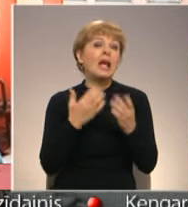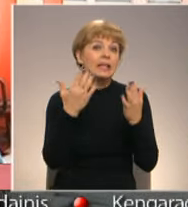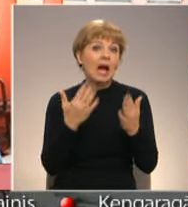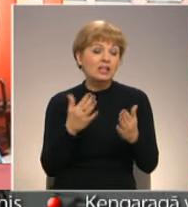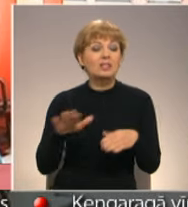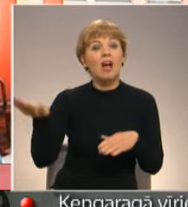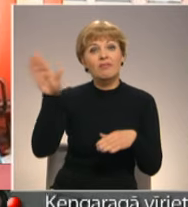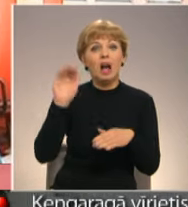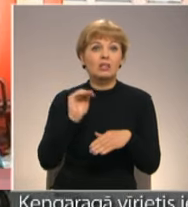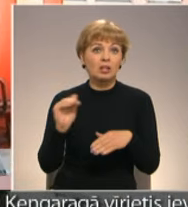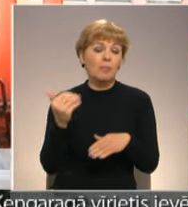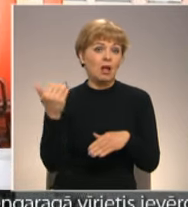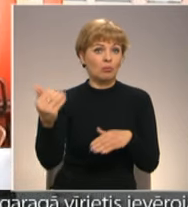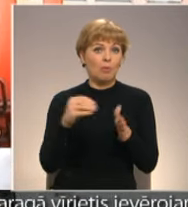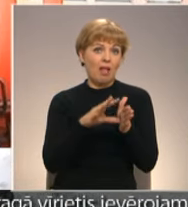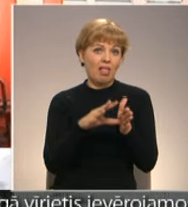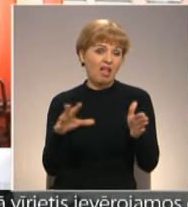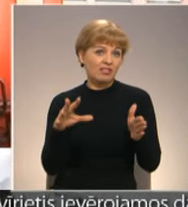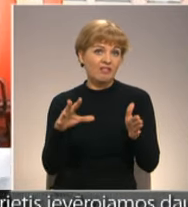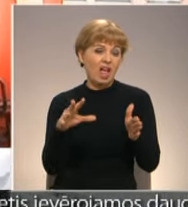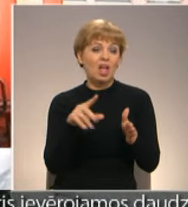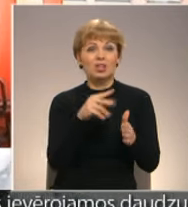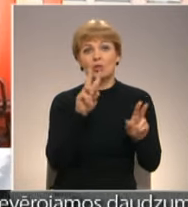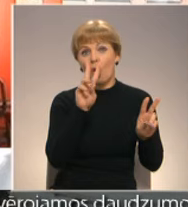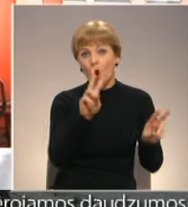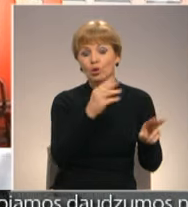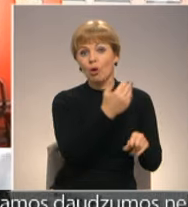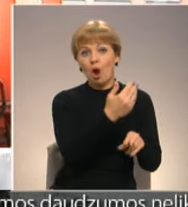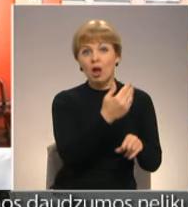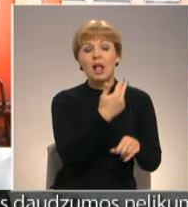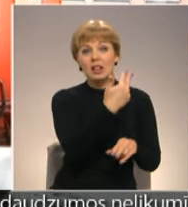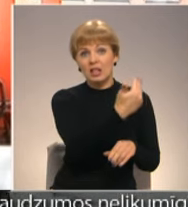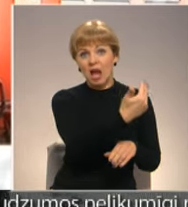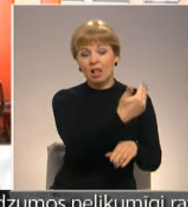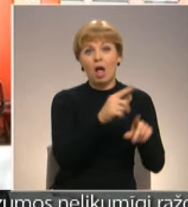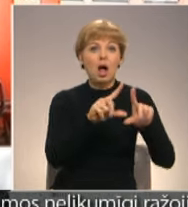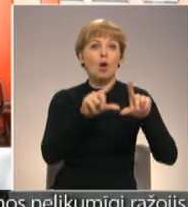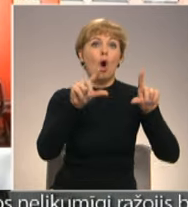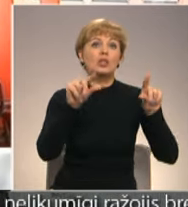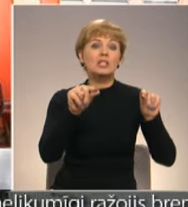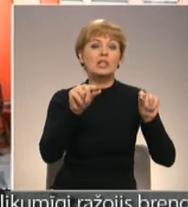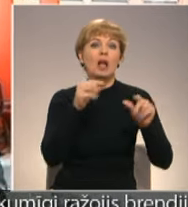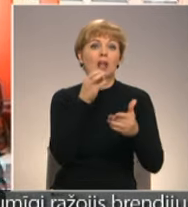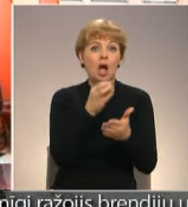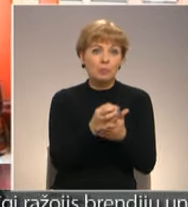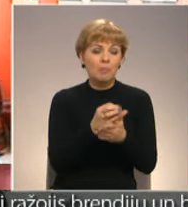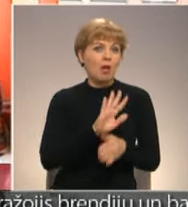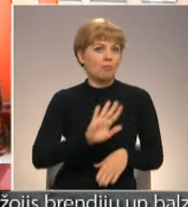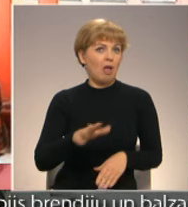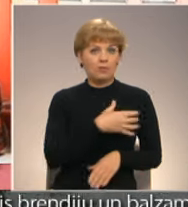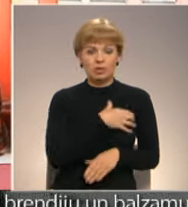Tas tomēr ir Latvenergo lielā koncerna uzdevums. Ne jau pašvaldības tagad